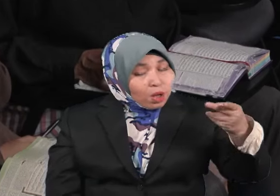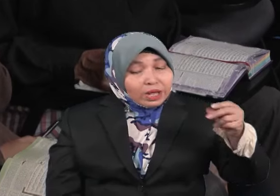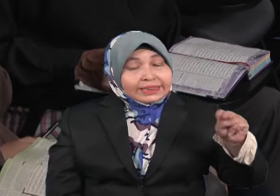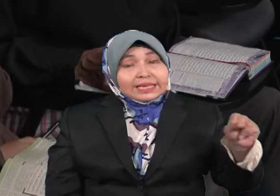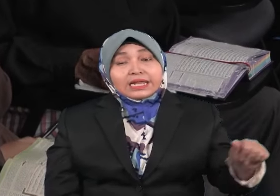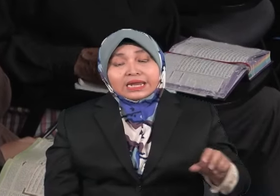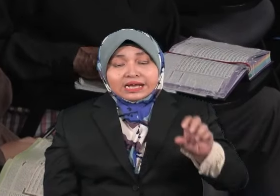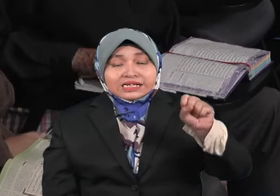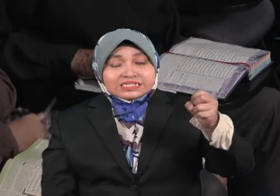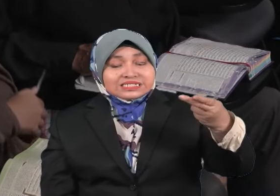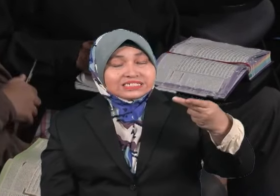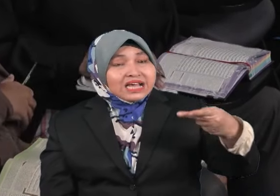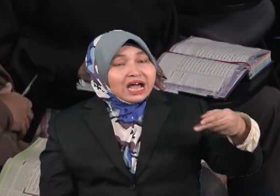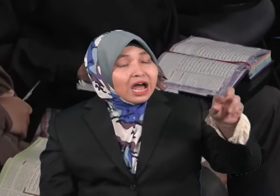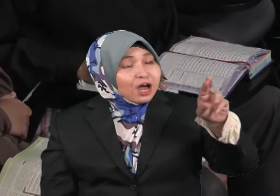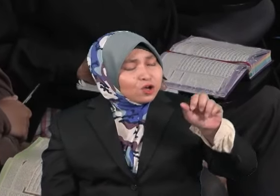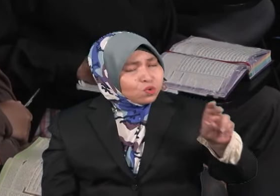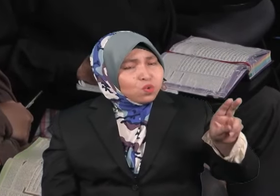Syahru